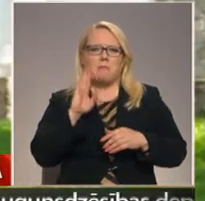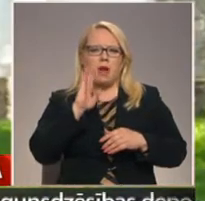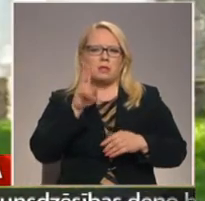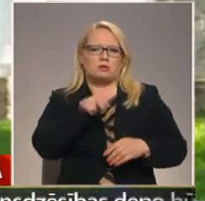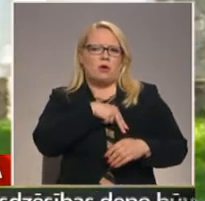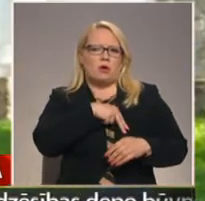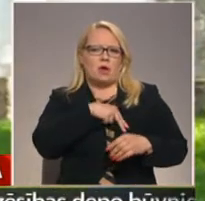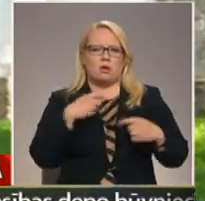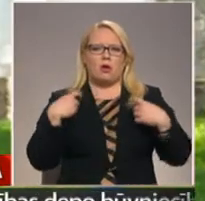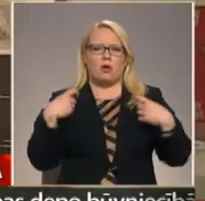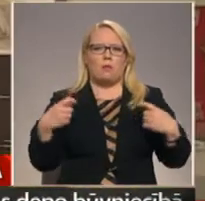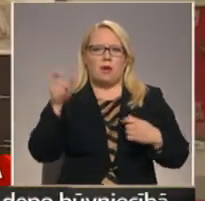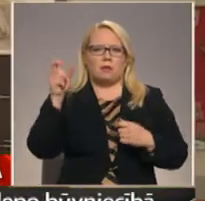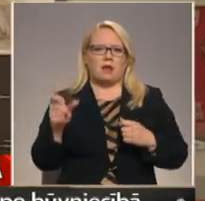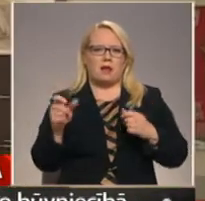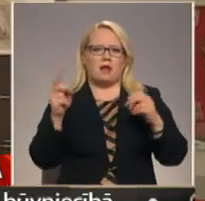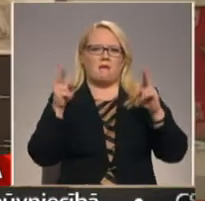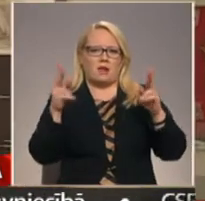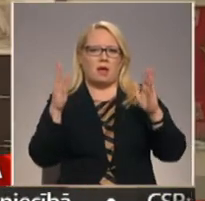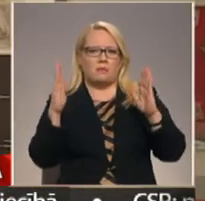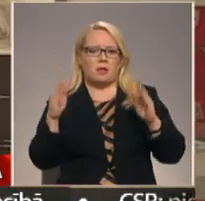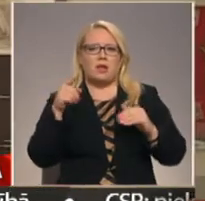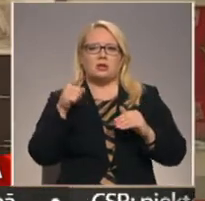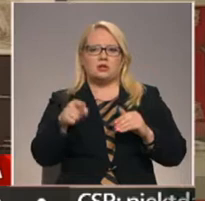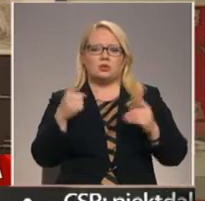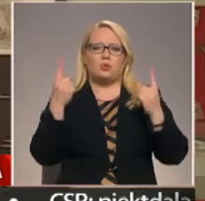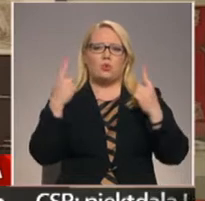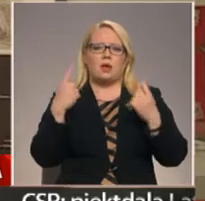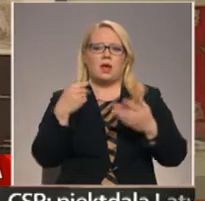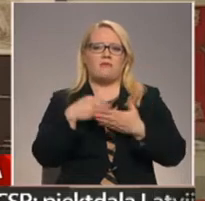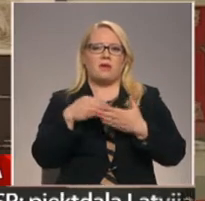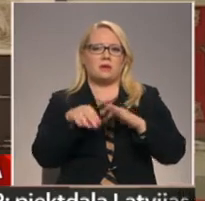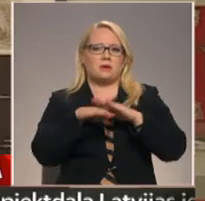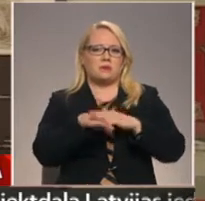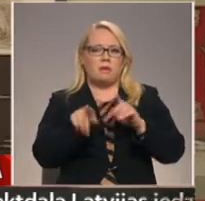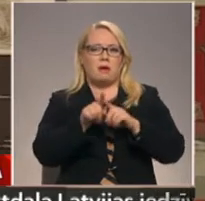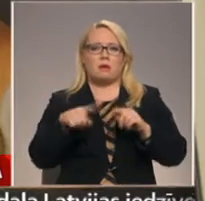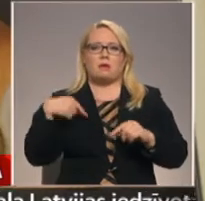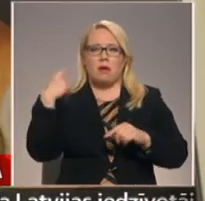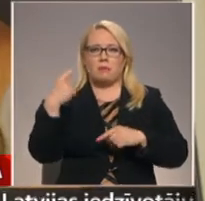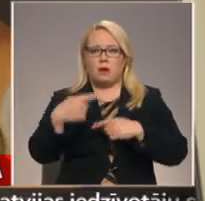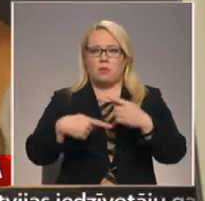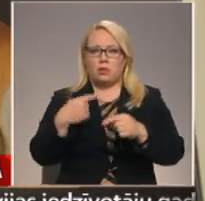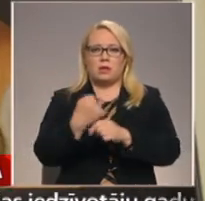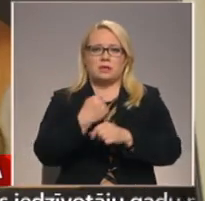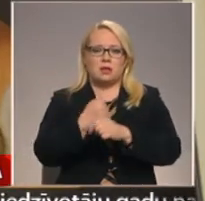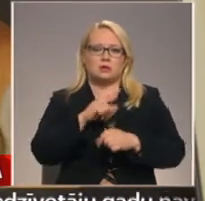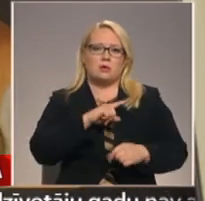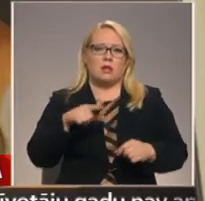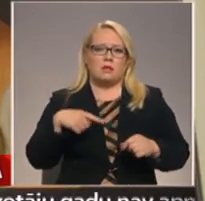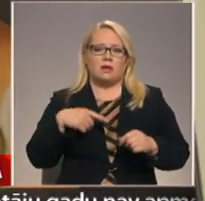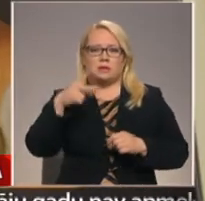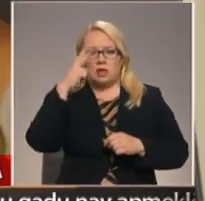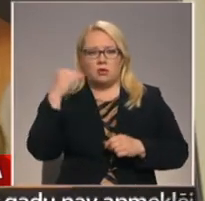komandara mundīra fragmentiņu. Lai šīs un citas kapeņu unikālās vērtības saglabātu, arī nākamajām paudzēm ir izstrādāts un Latvijas,